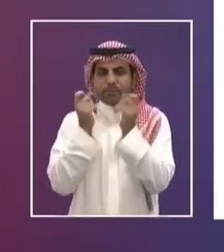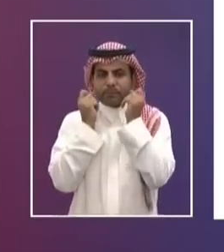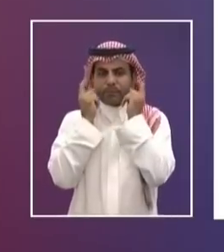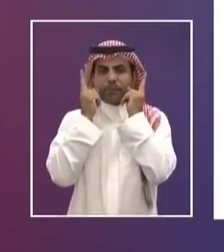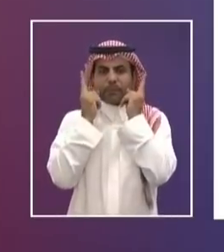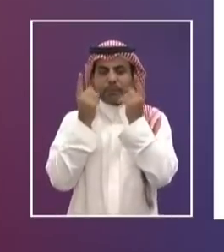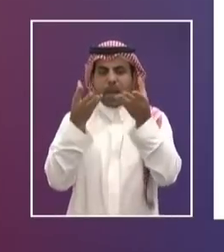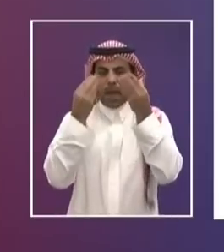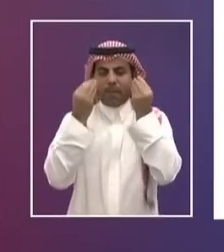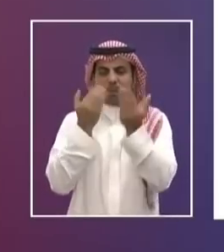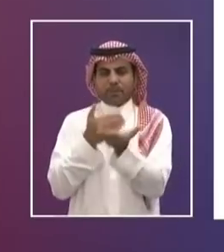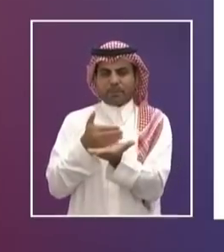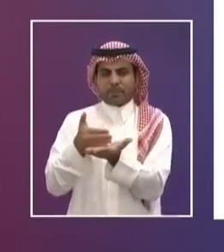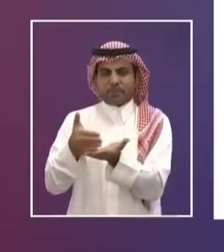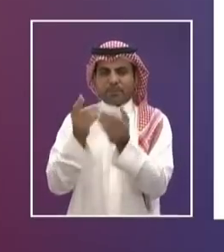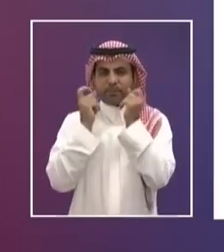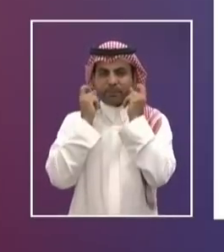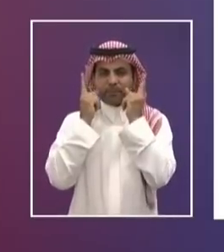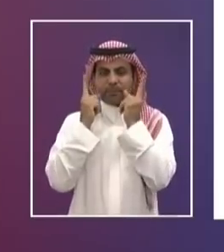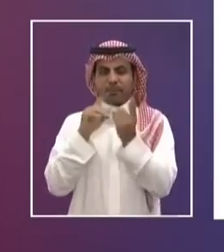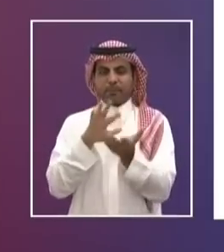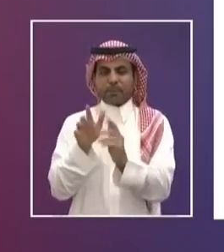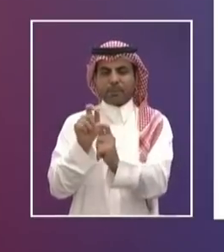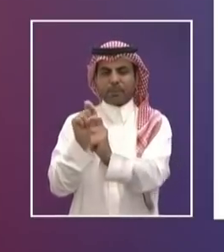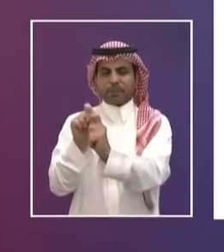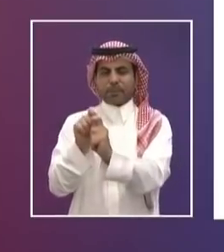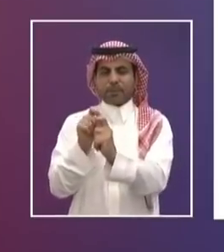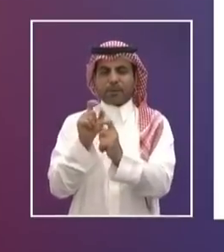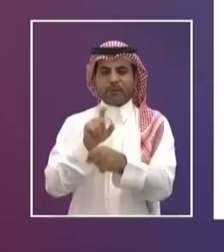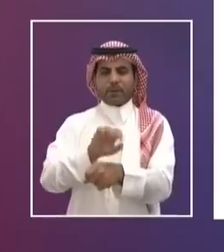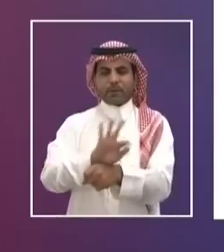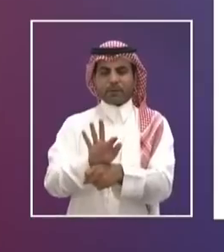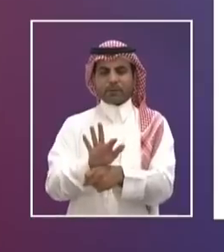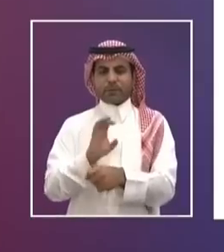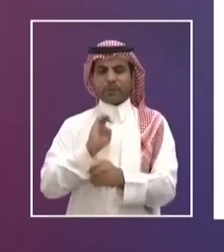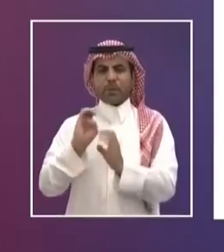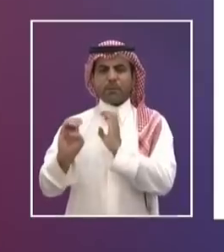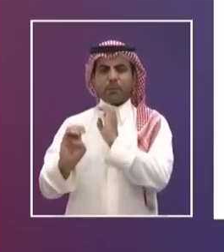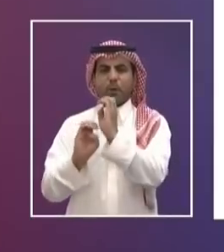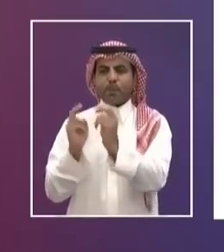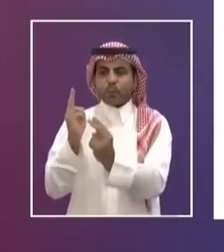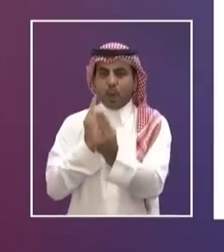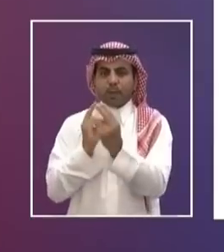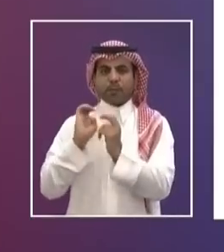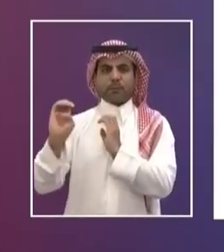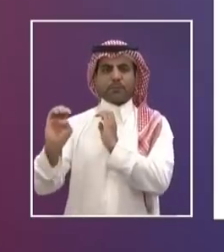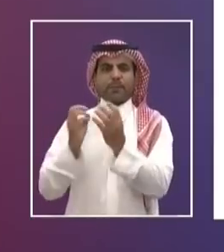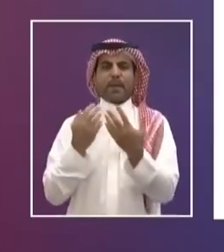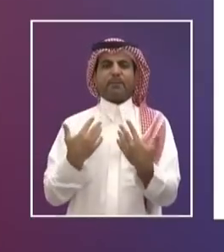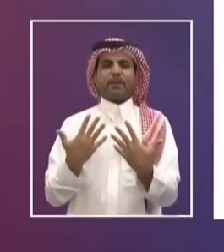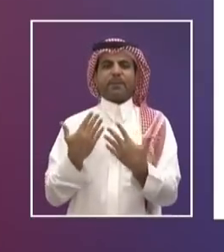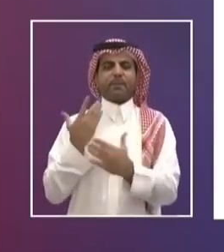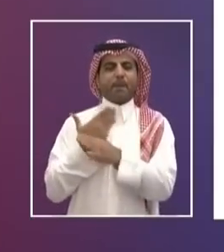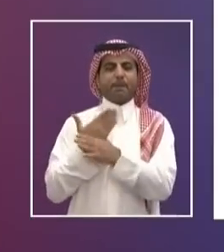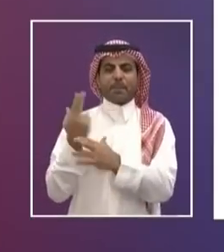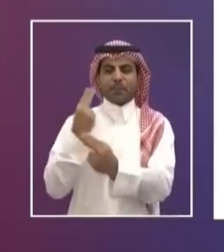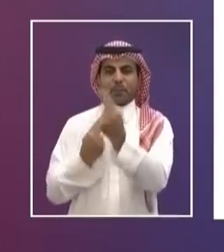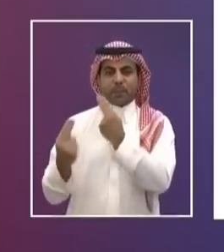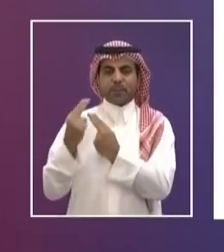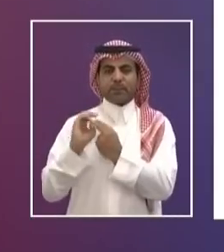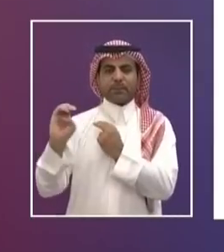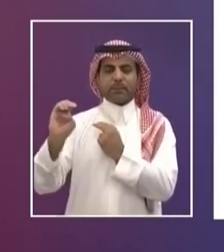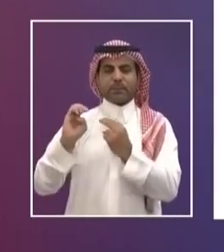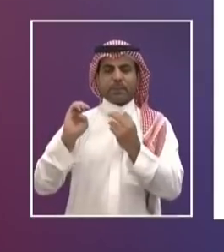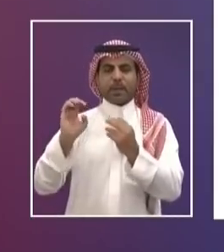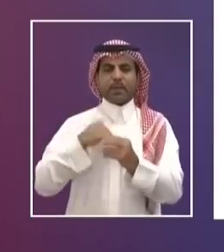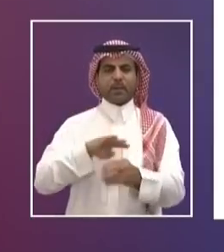العلمية أو ما يخص فيروس كورونا، الإجابة على أسئلتهم، لأن البعض يخفي هذه الأسئلة أو